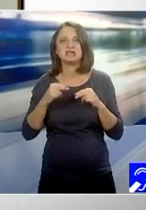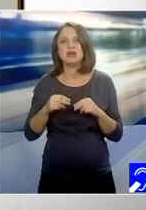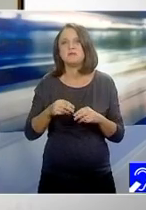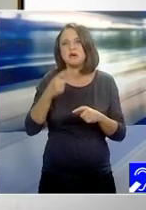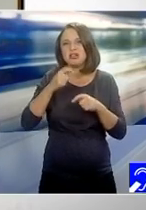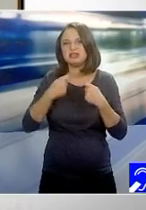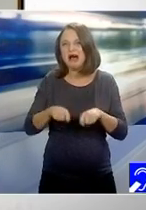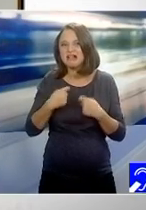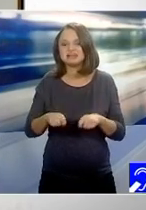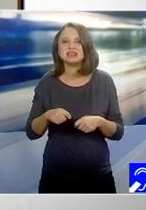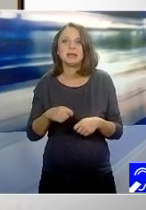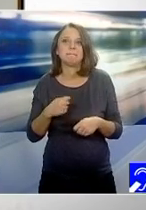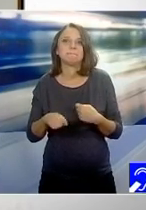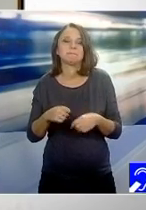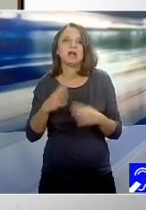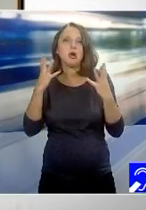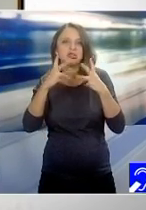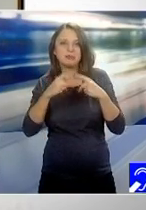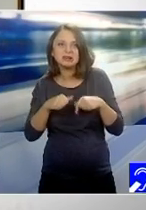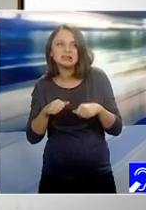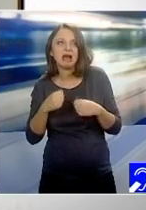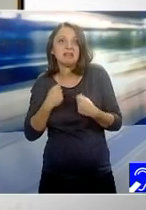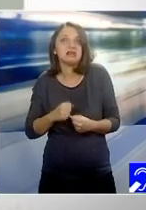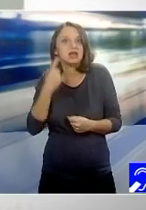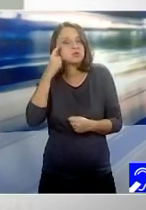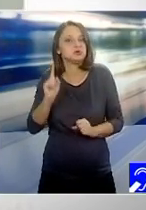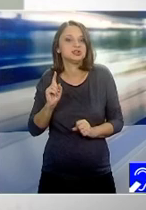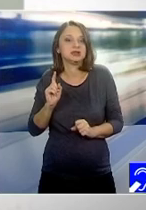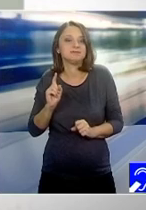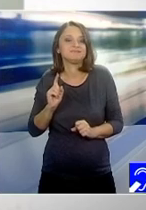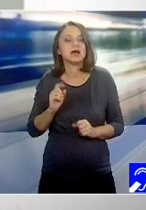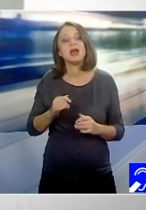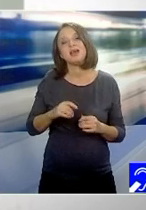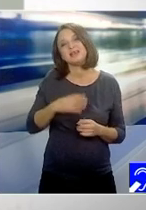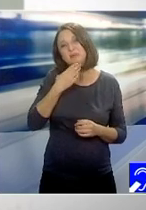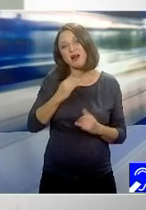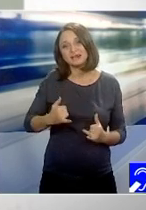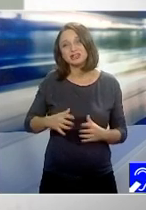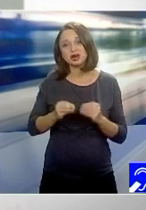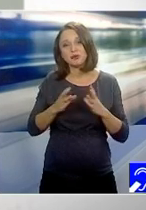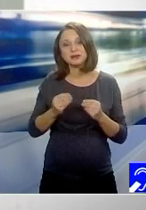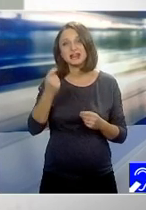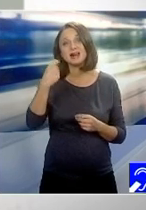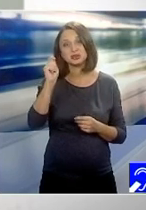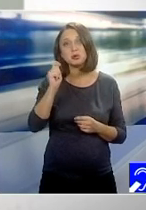contabilitate, tot ce ai nevoie. Din păcate, la noi se face contracost momentan. Da. Da,